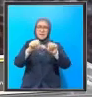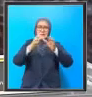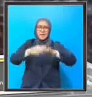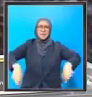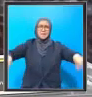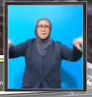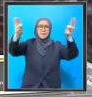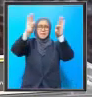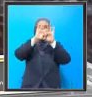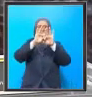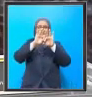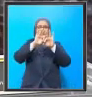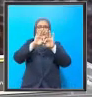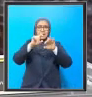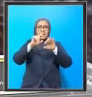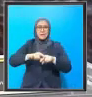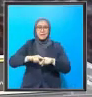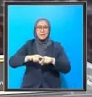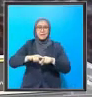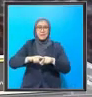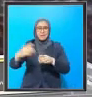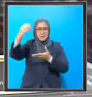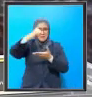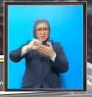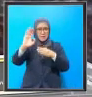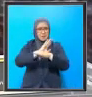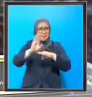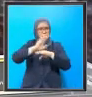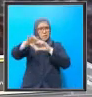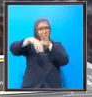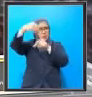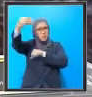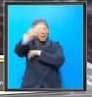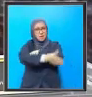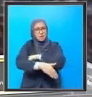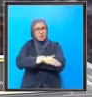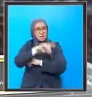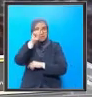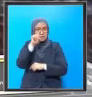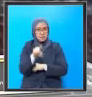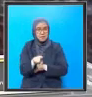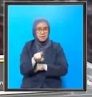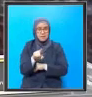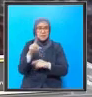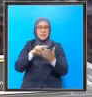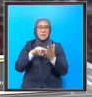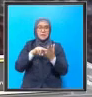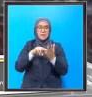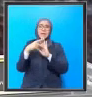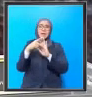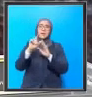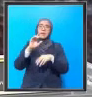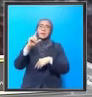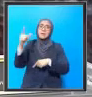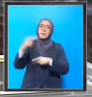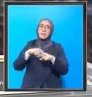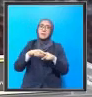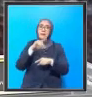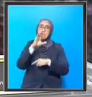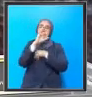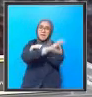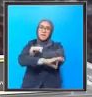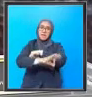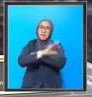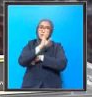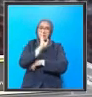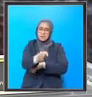utamakan pelaburan asing yaitu foreign Dark investment dalam membangunkan